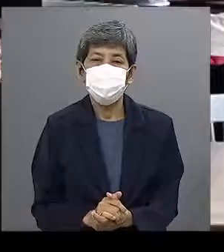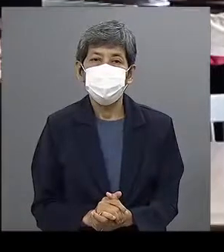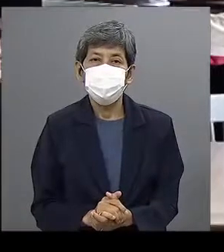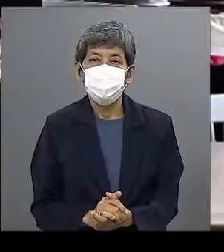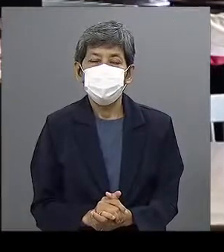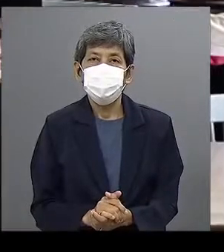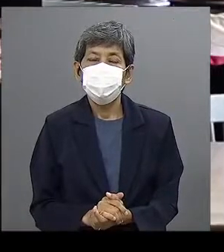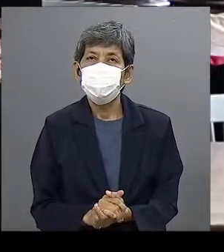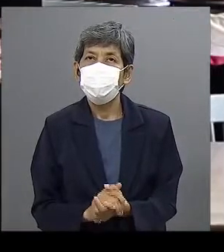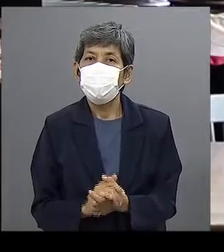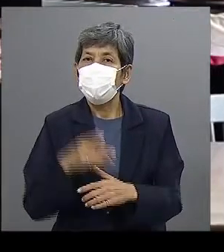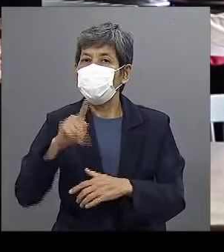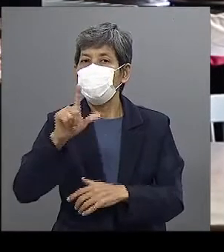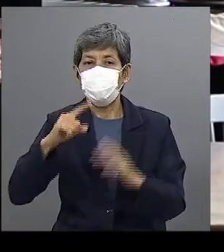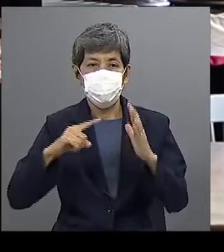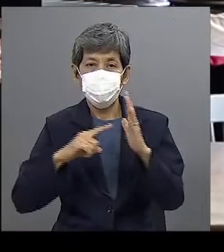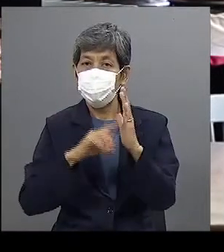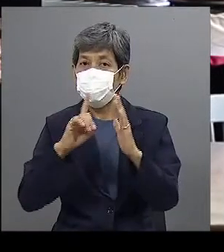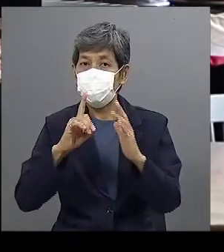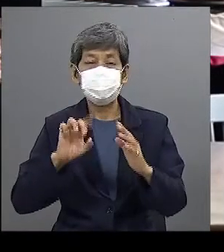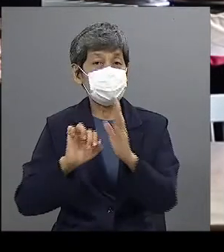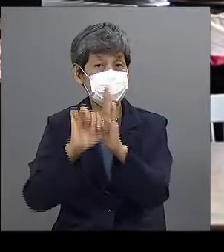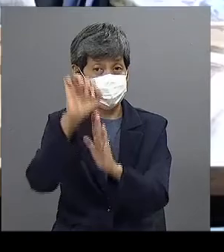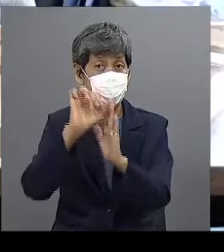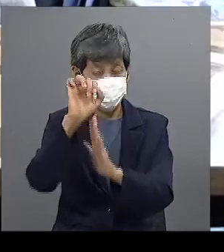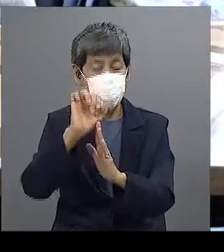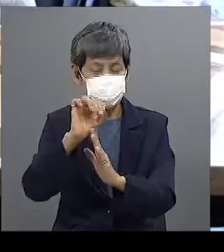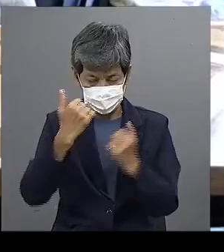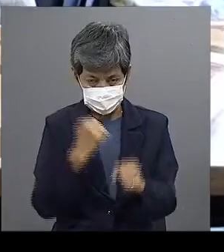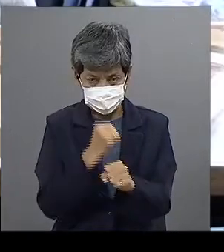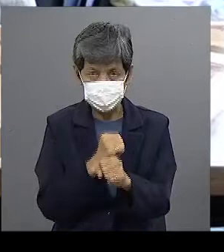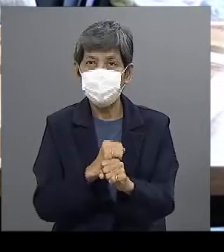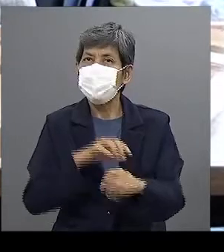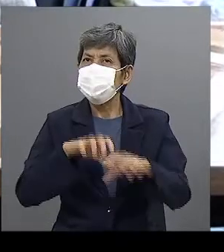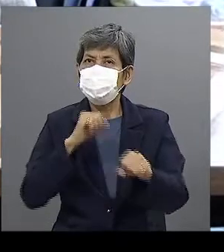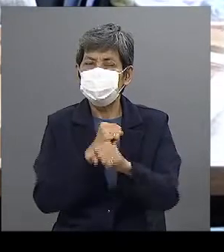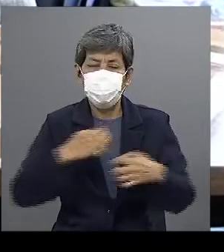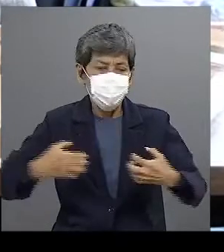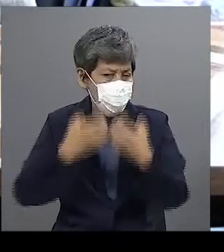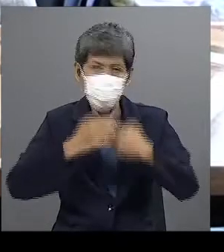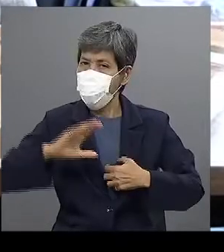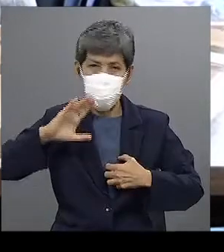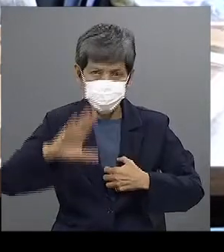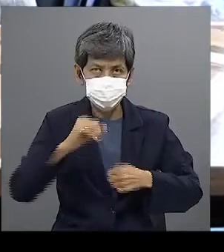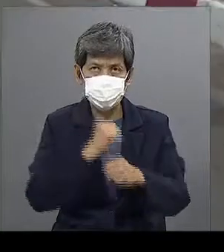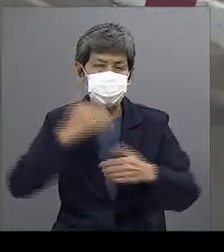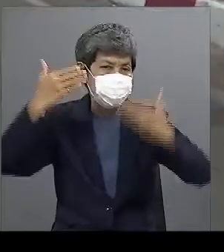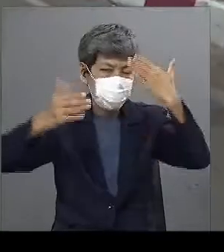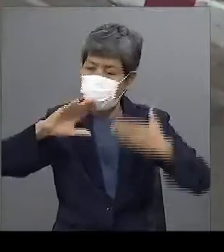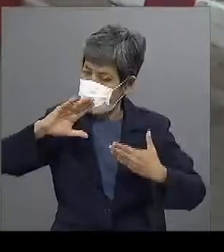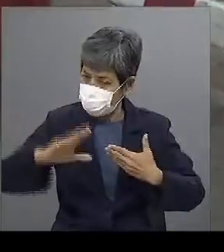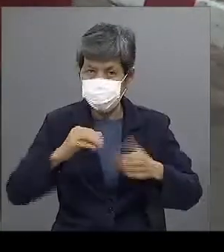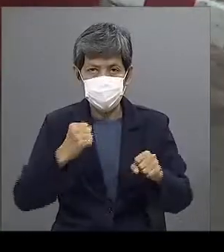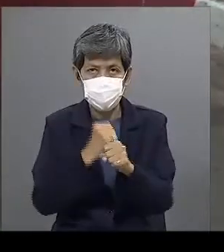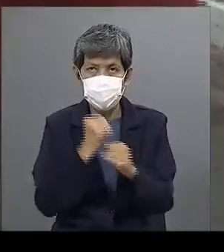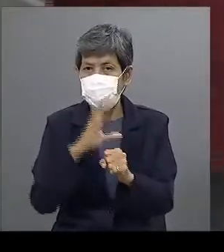นานปลัดจังหวัดเชียงใหม่ระบุว่าล่าสุดจังหวัดเชียงใหม่ยังคงห้ามจัดงานสังสรรค์ทุกรูปแบบห้ามจัดกิจกรรมรวมคนมากกว่า 50